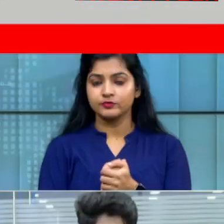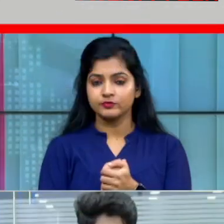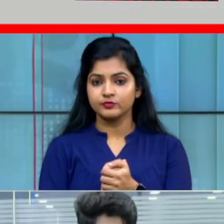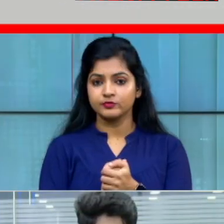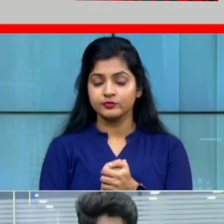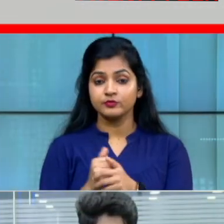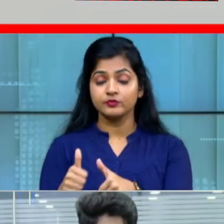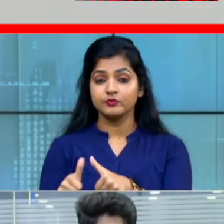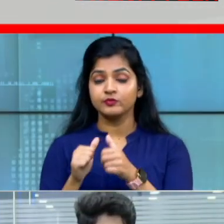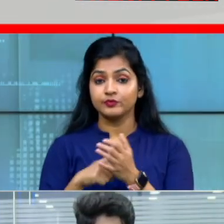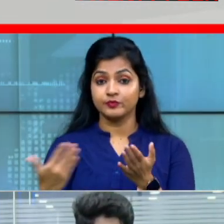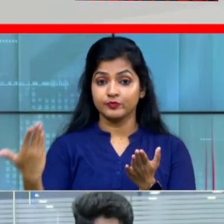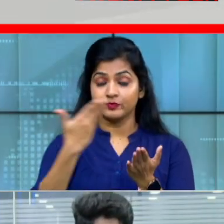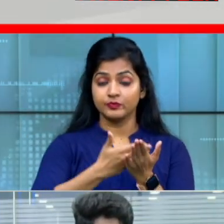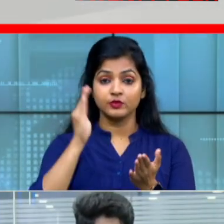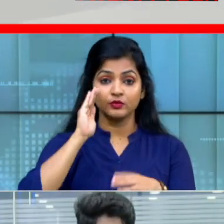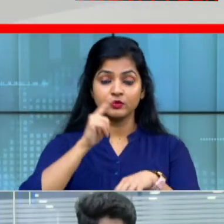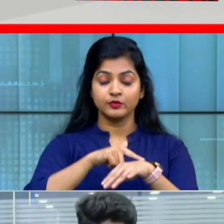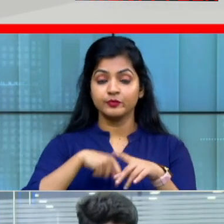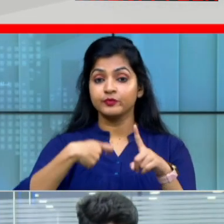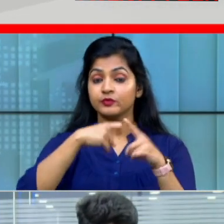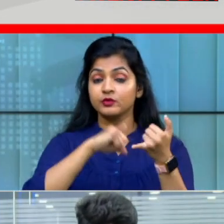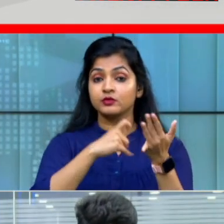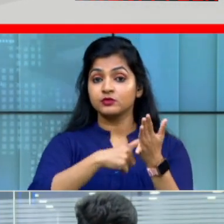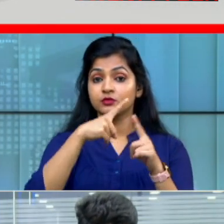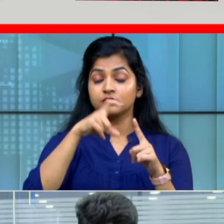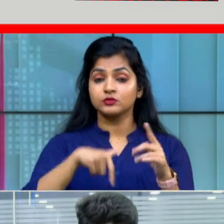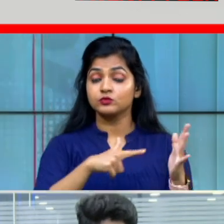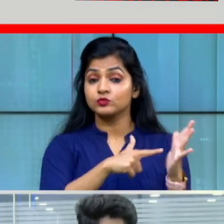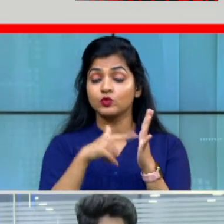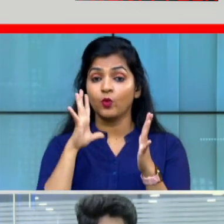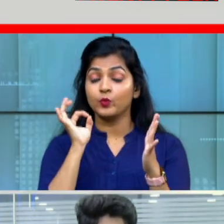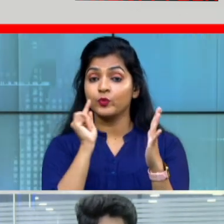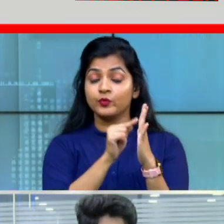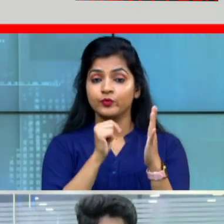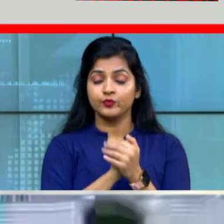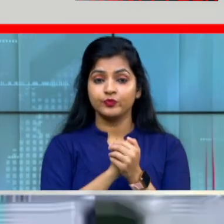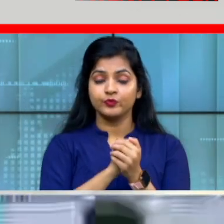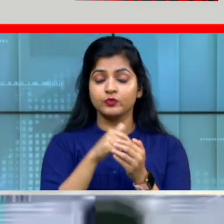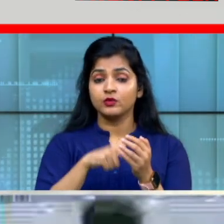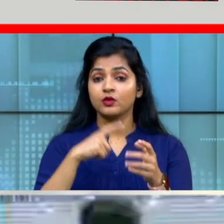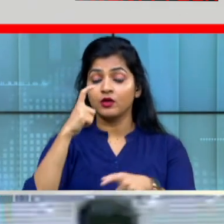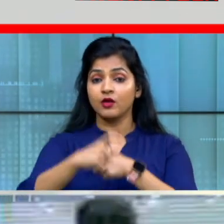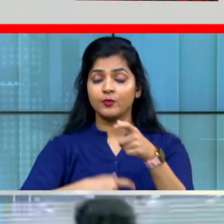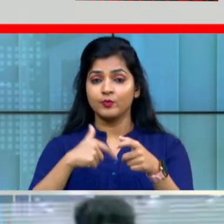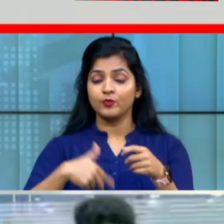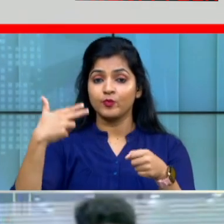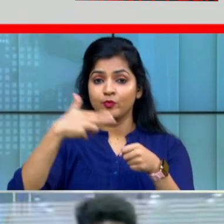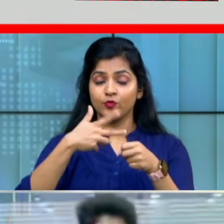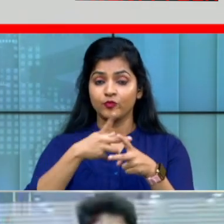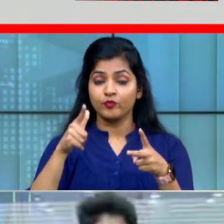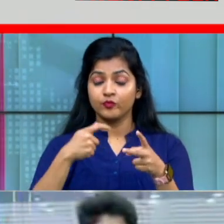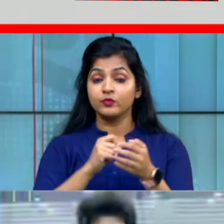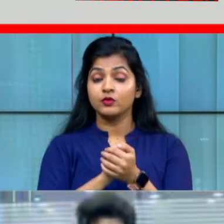റിജിത്ത്, ഇന്ന് ഈ ഹർജി പരിഗണിക്കുമ്പോൾ തന്നെ KSRTC ചൂണ്ടിക്കാട്ടിയ കാര്യമെന്നുള്ളത്, ഈ പൊതുമേഖലാ എണ്ണ കമ്പനികൾക്ക് ബൾക്ക് പർച്ചേസുമാർക്കുള്ള ഡീസൽ